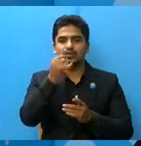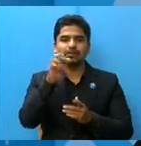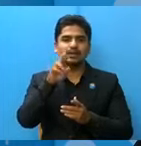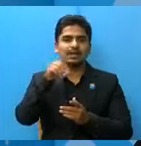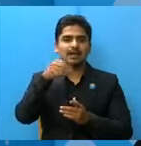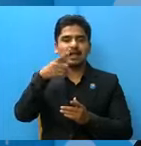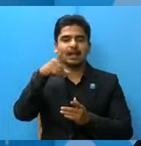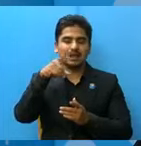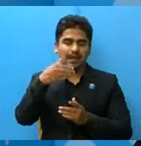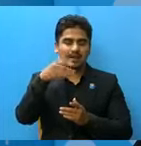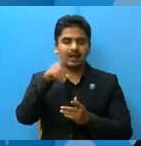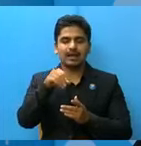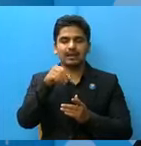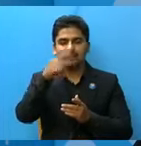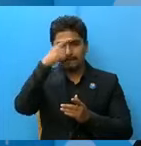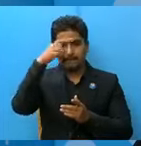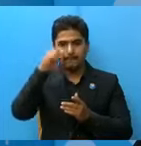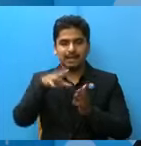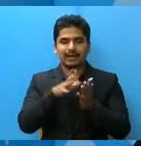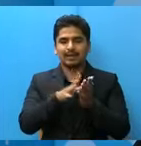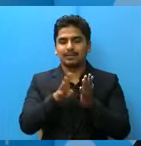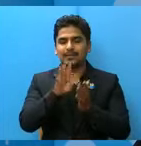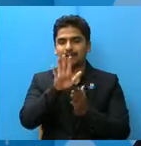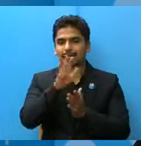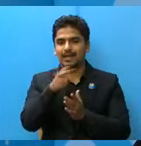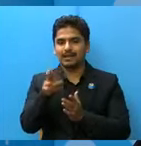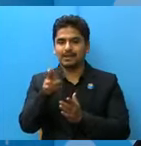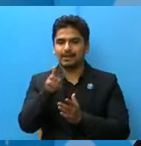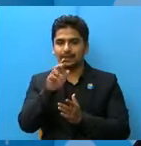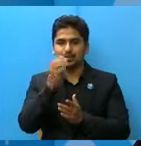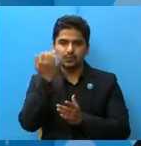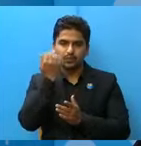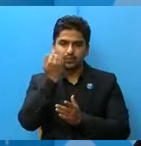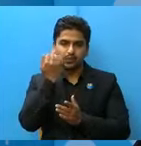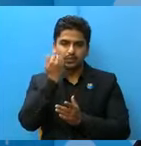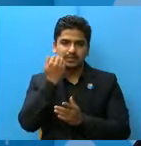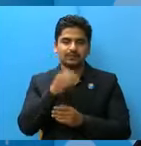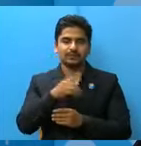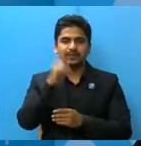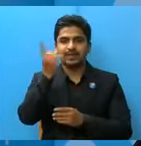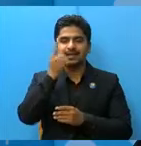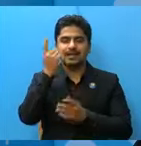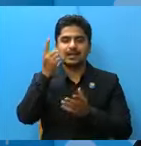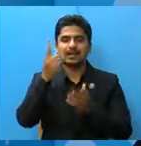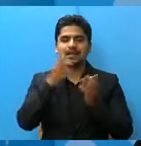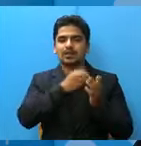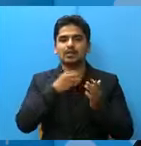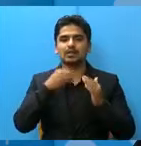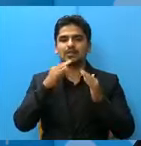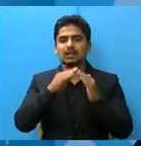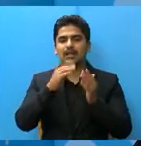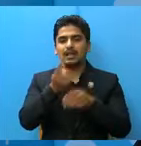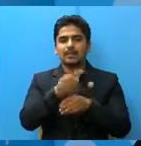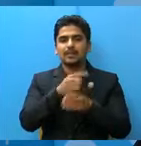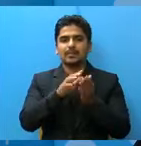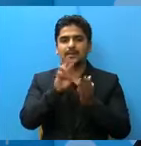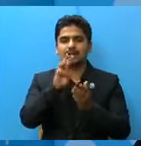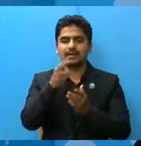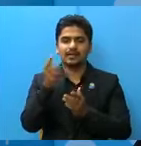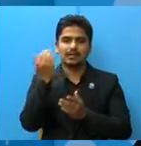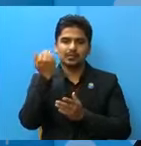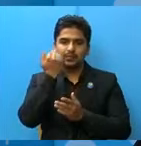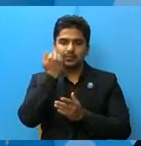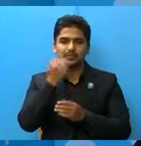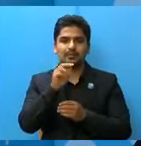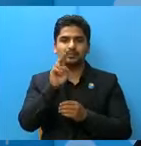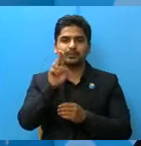पान जना पुरुष नाराइडी अस्पताल बीरगंज बाट तीन जना पुरुष घीम